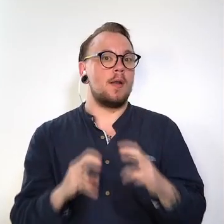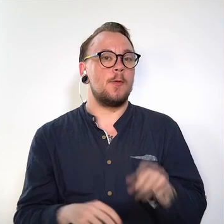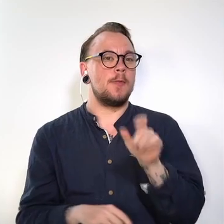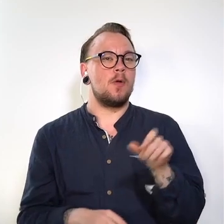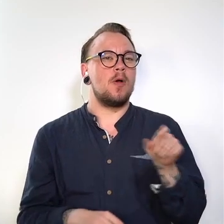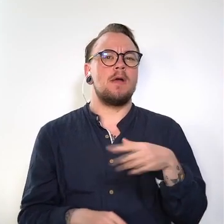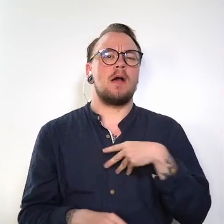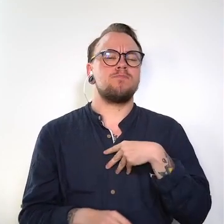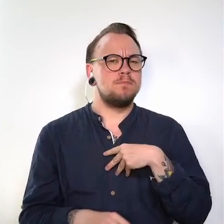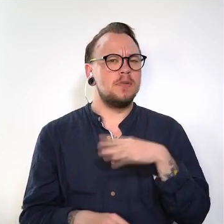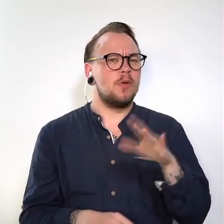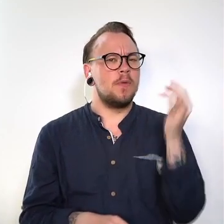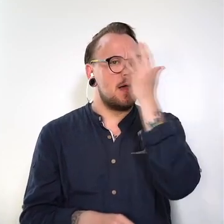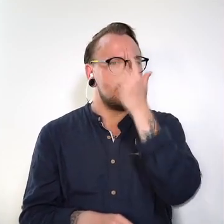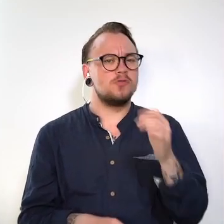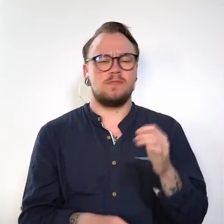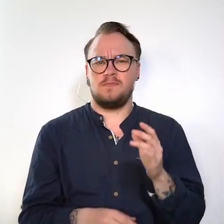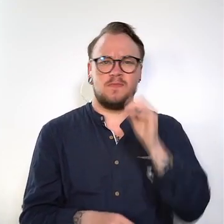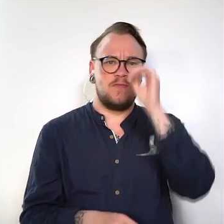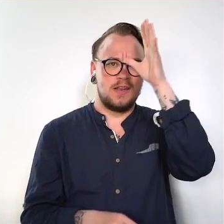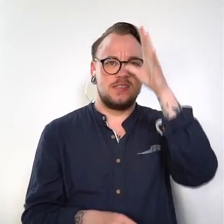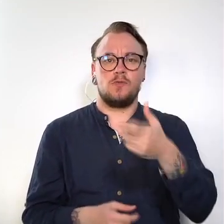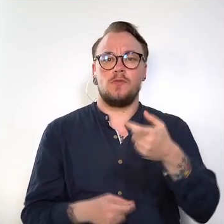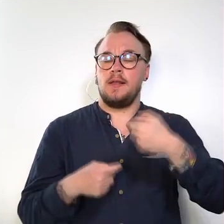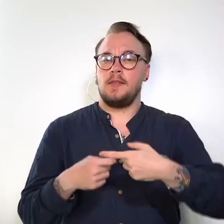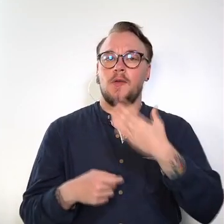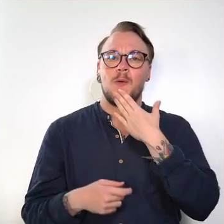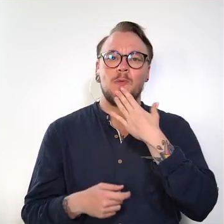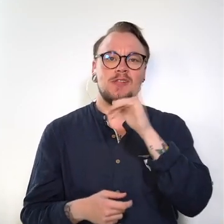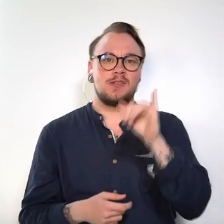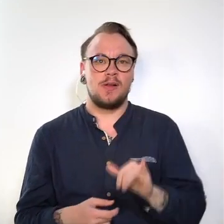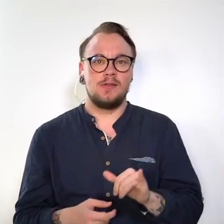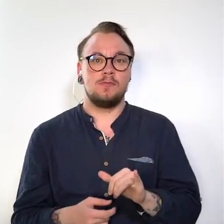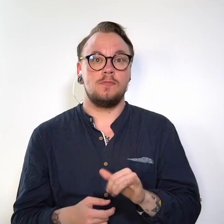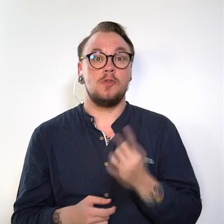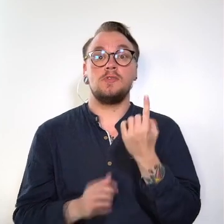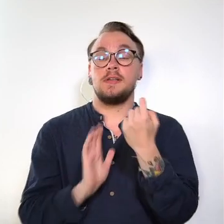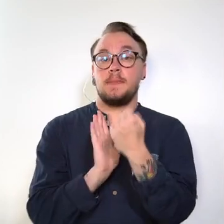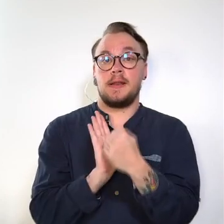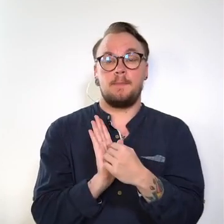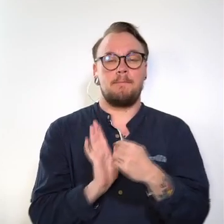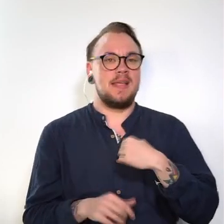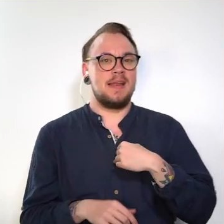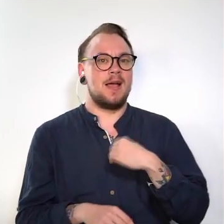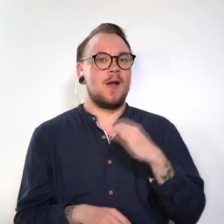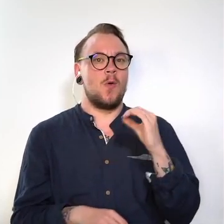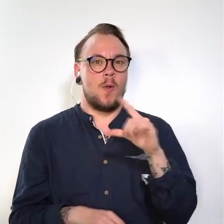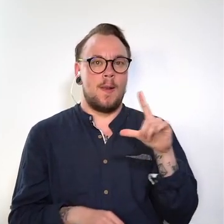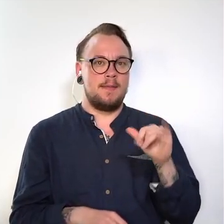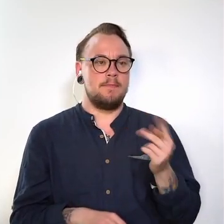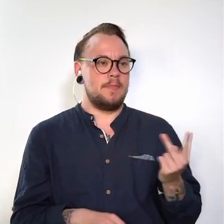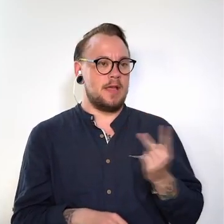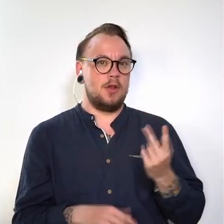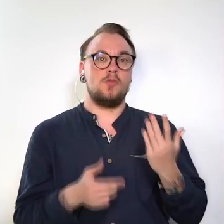hyvin todennäköisesti jo valistuneita ajatuksia homoseksuaalisuuteen liittyen. Ja tästä esimerkkinä, että me ollaan Ollin kanssa nyt organisoimassa